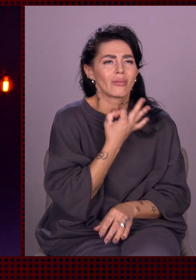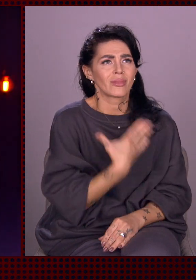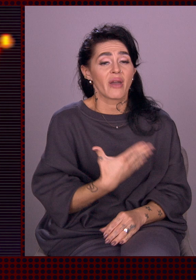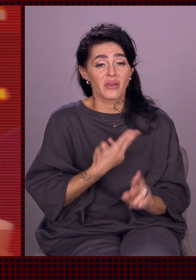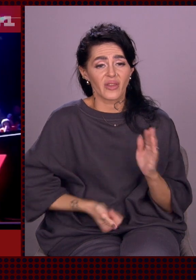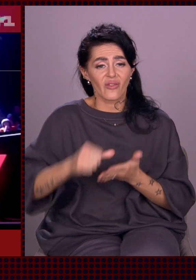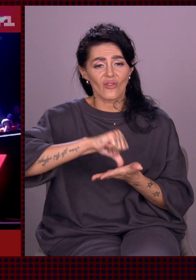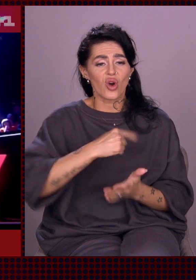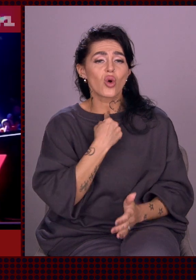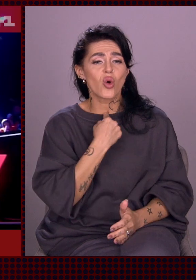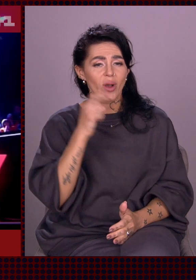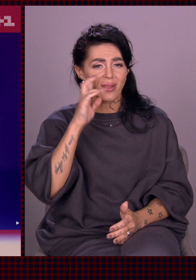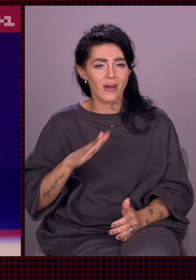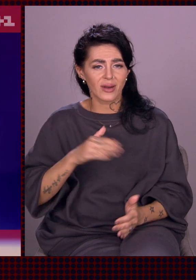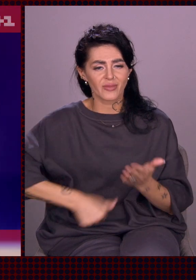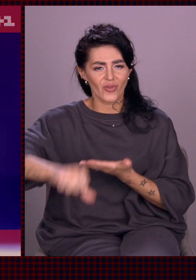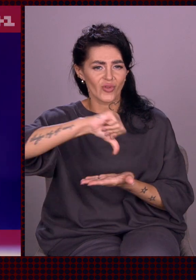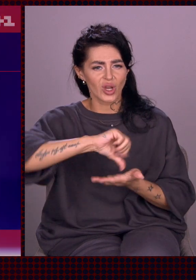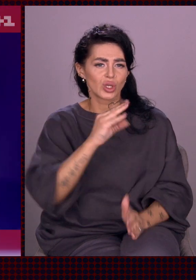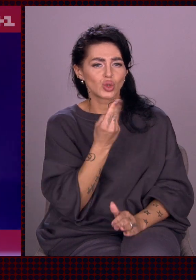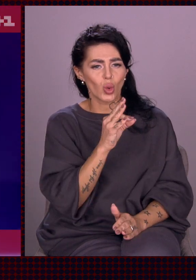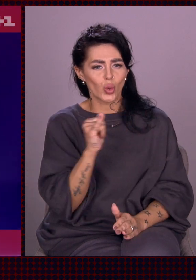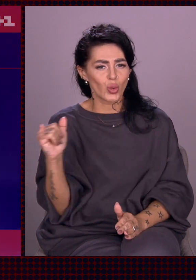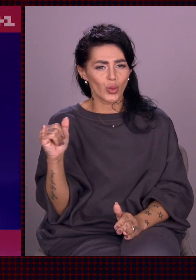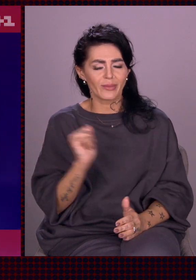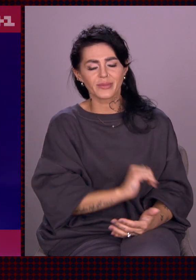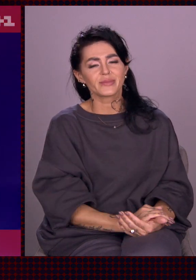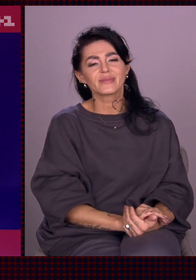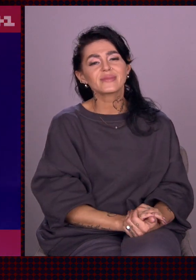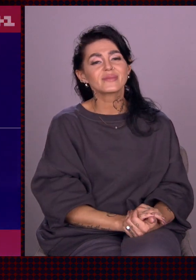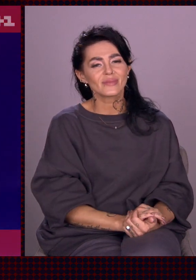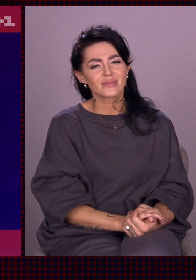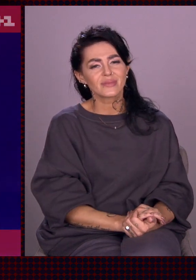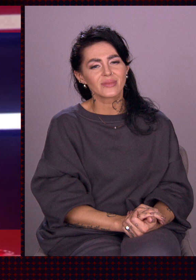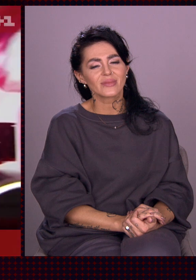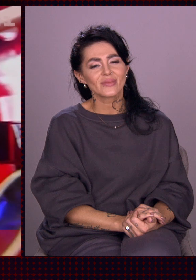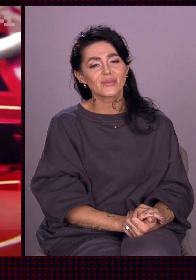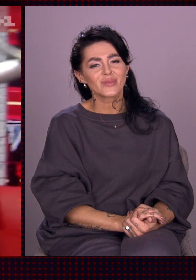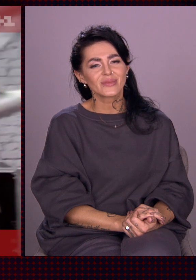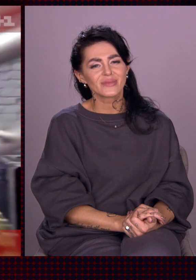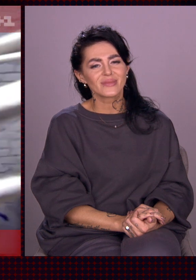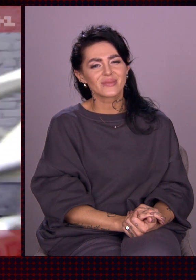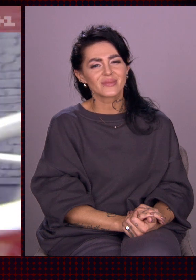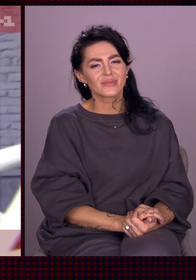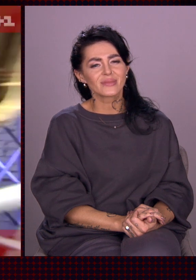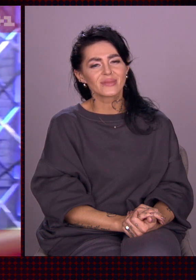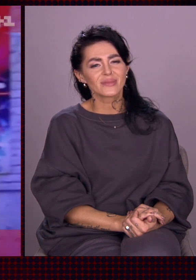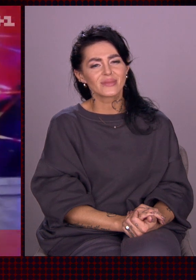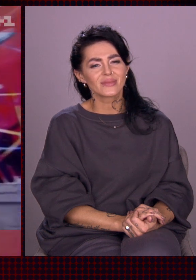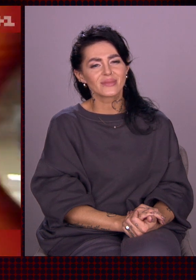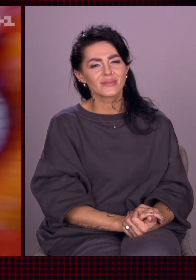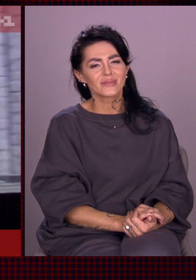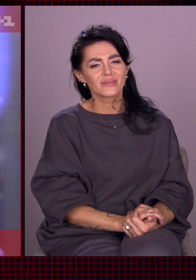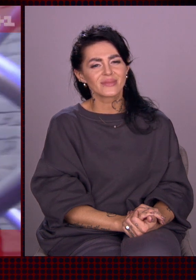рішальною силою. Хлопець, що виріс у кримінальному районі, де вміння займатися боксом було важливішим за